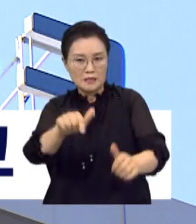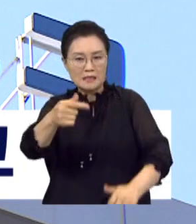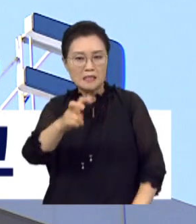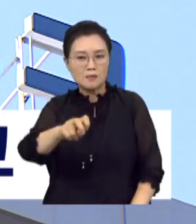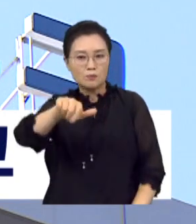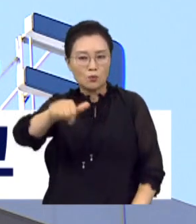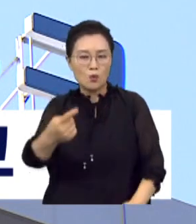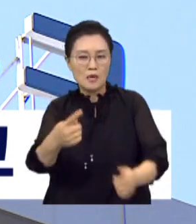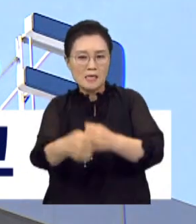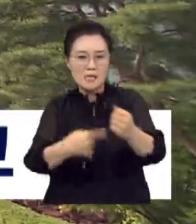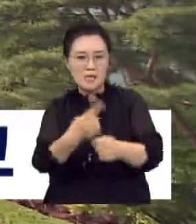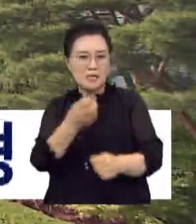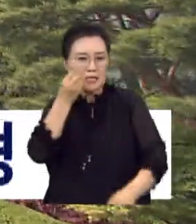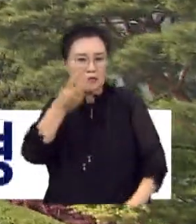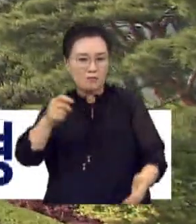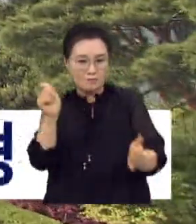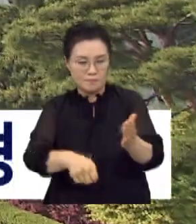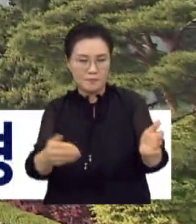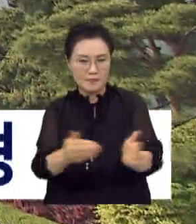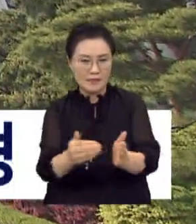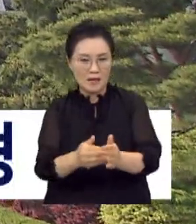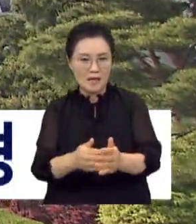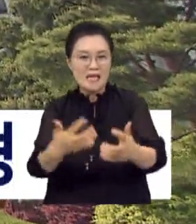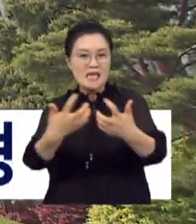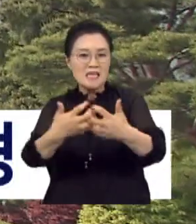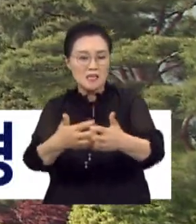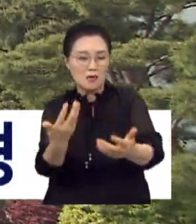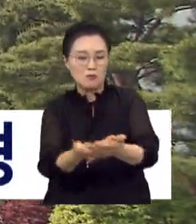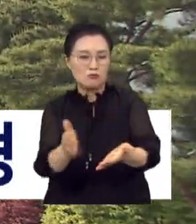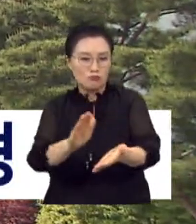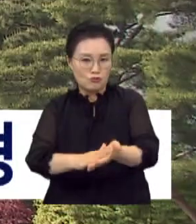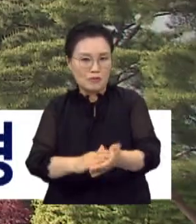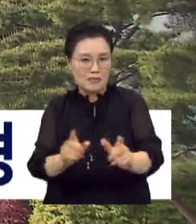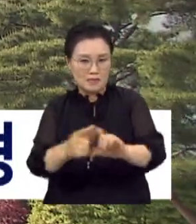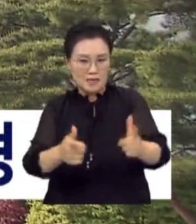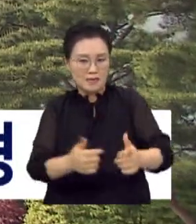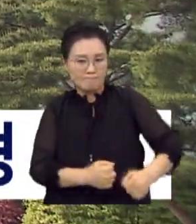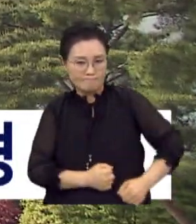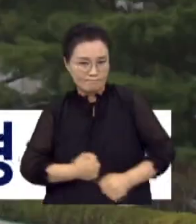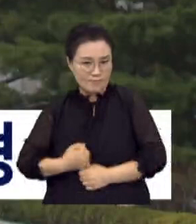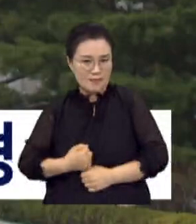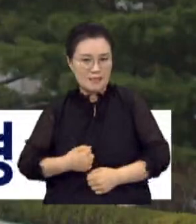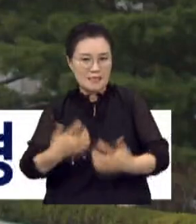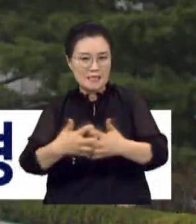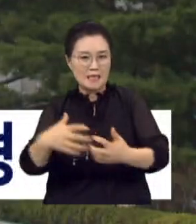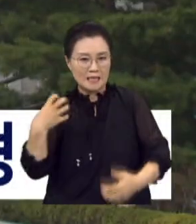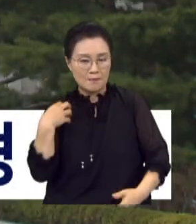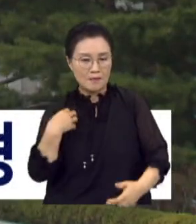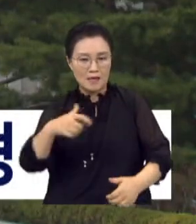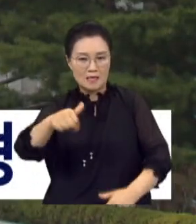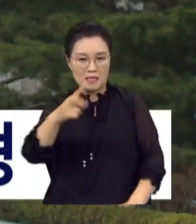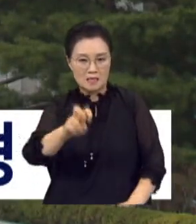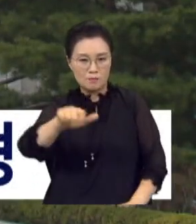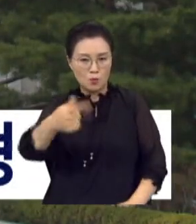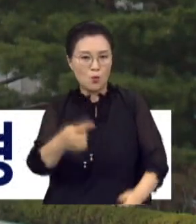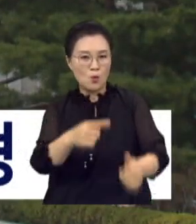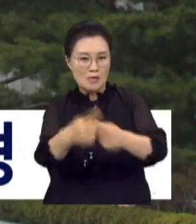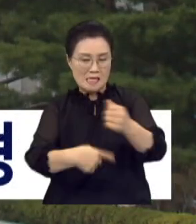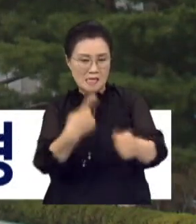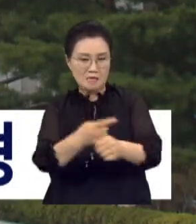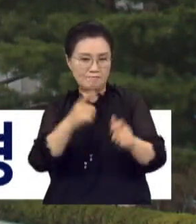선고됐습니다 안전 장미 고장을 수리할 사는 전 기정 개장 b 씨에게는 금고 1년 이